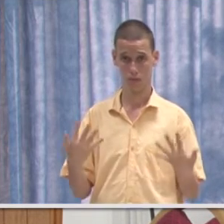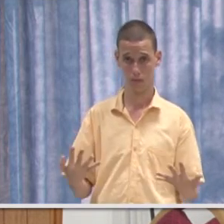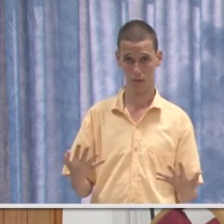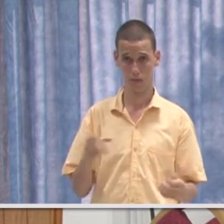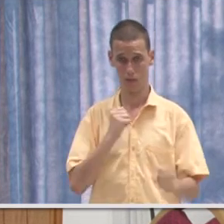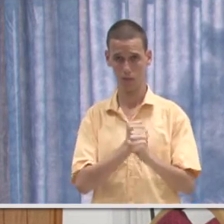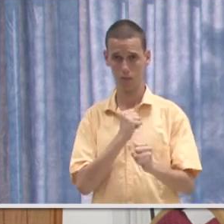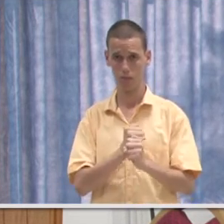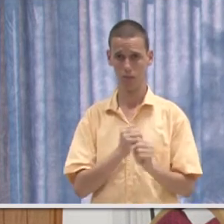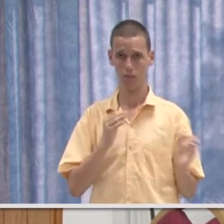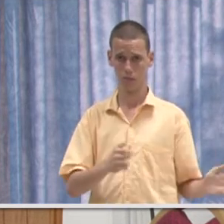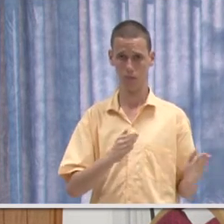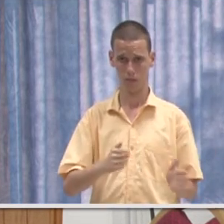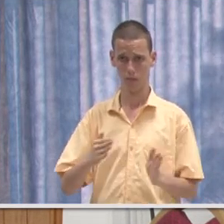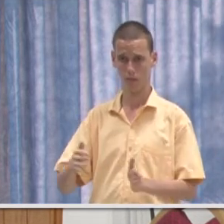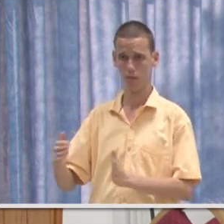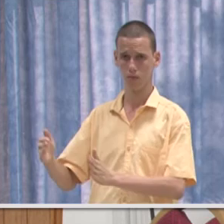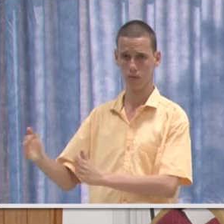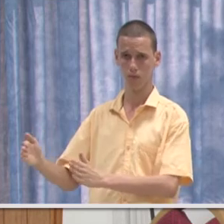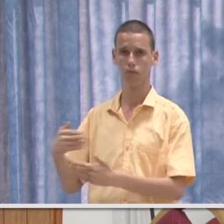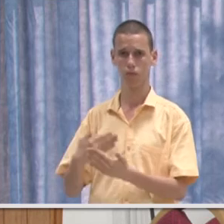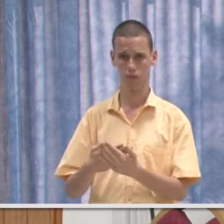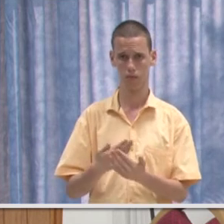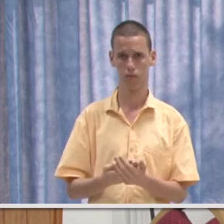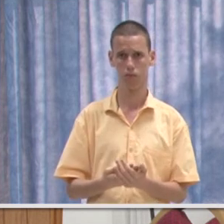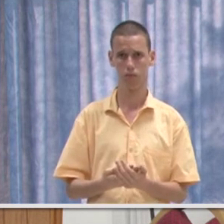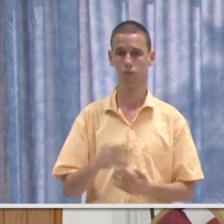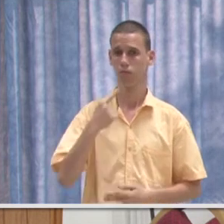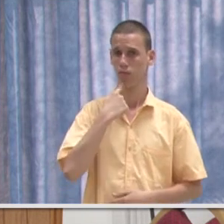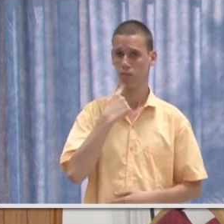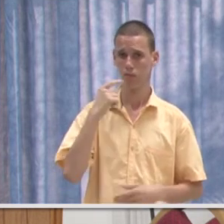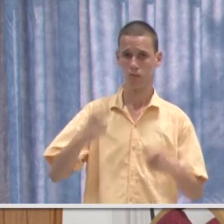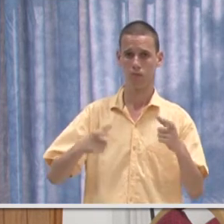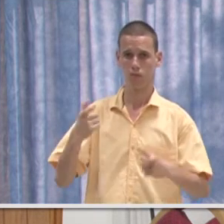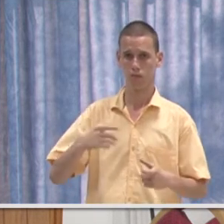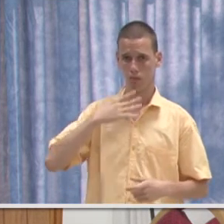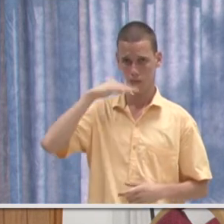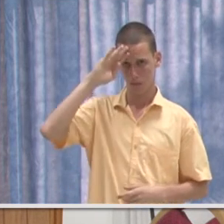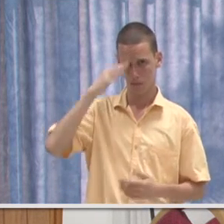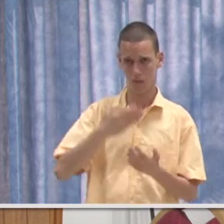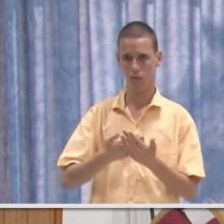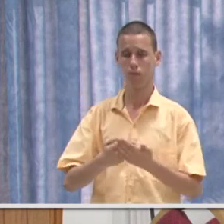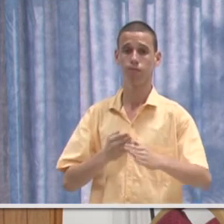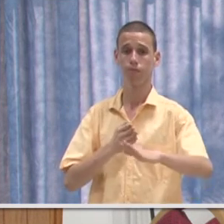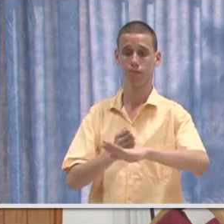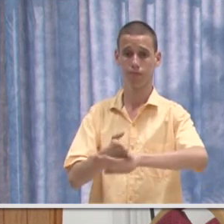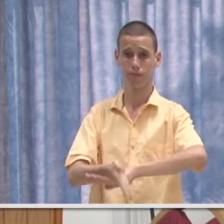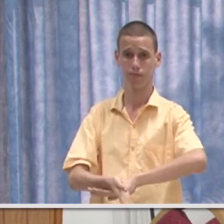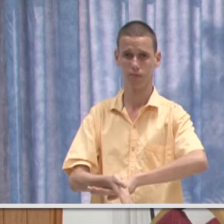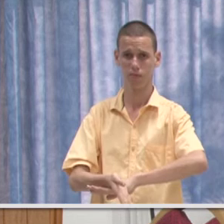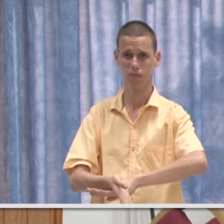pour accommoder nos cliniques là-bas. Il prend même un 24-hour service qui peut donner confort nos bons